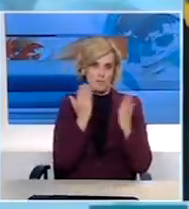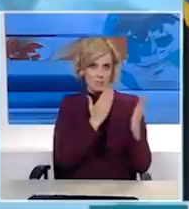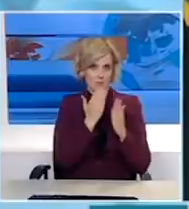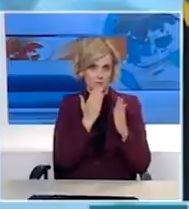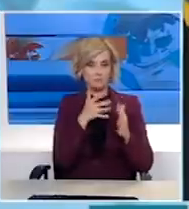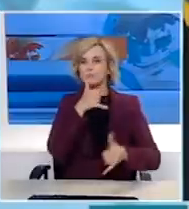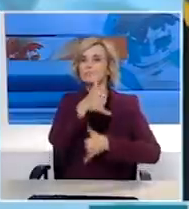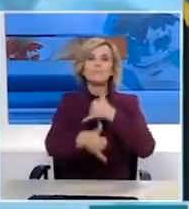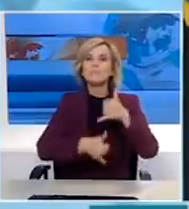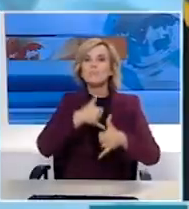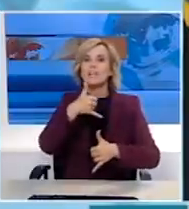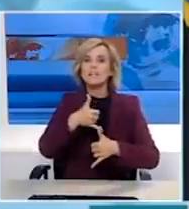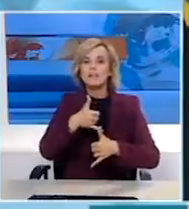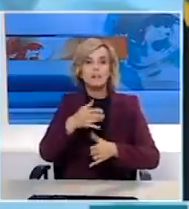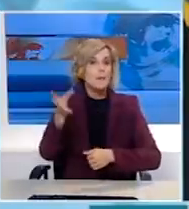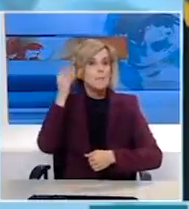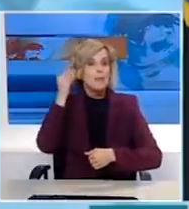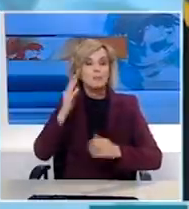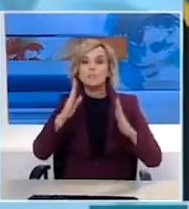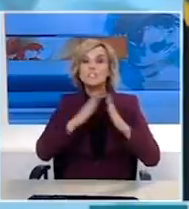του ιστότοπου μαθαίνουμε στο